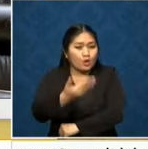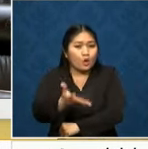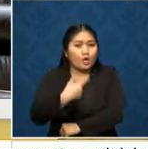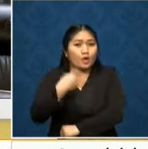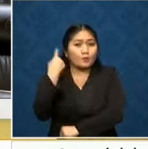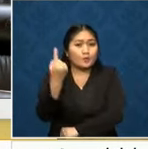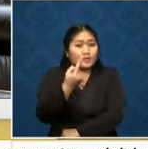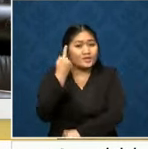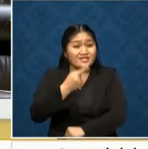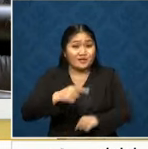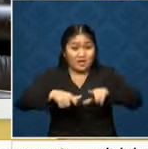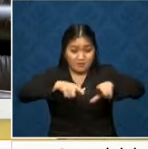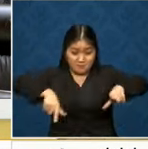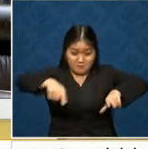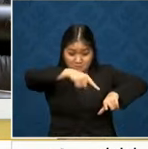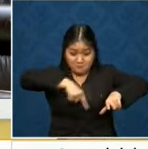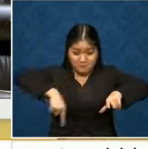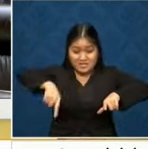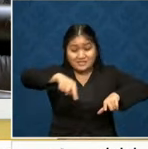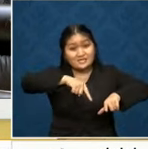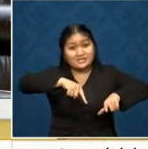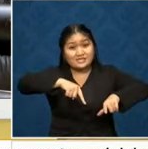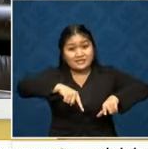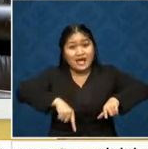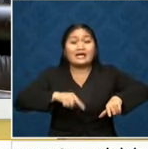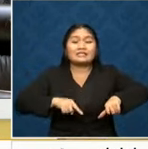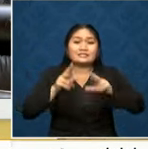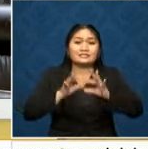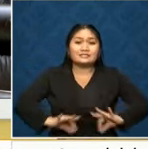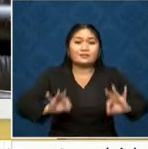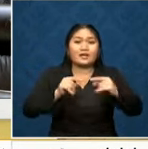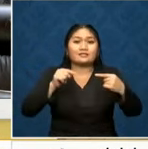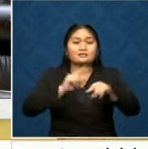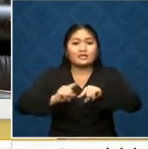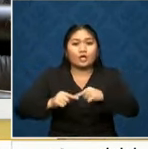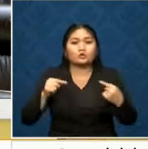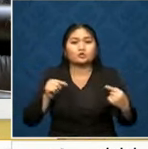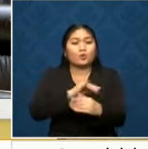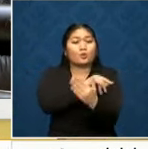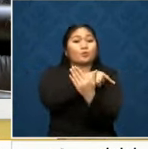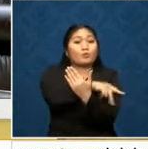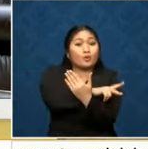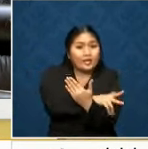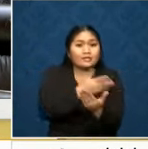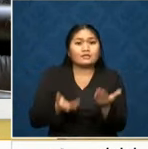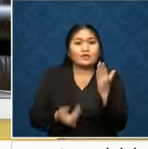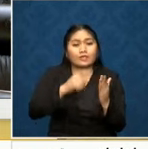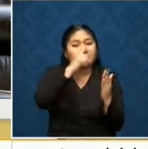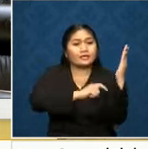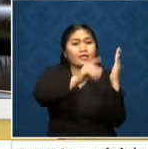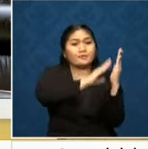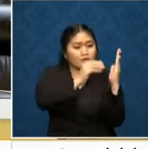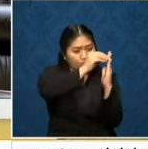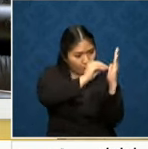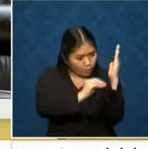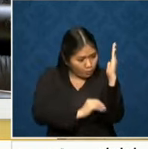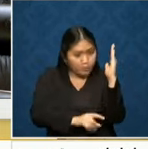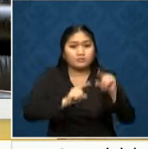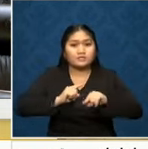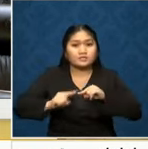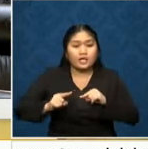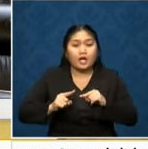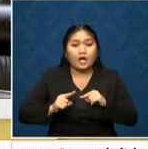ที่ภายในแหล่งสถานที่สำคัญต่างๆในจังหวัดภูเก็ตหรือในแต่ในประเทศไทยสถานบันเทิงแบบ